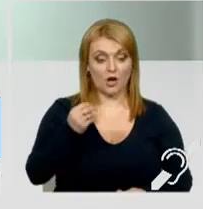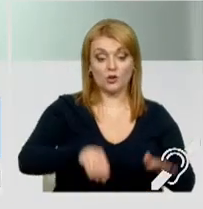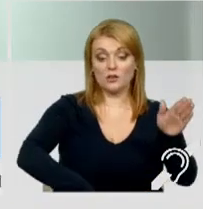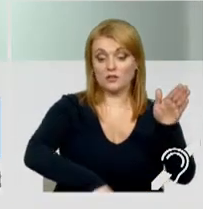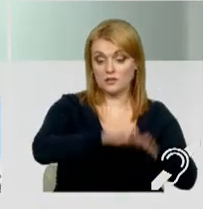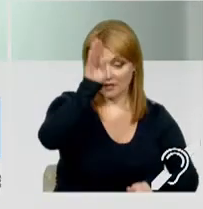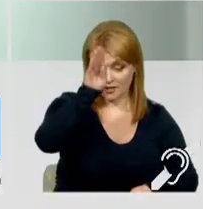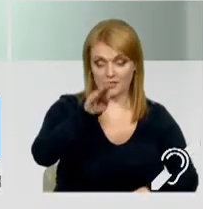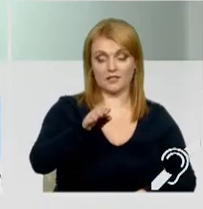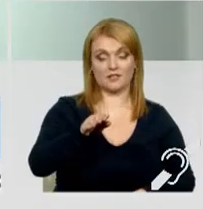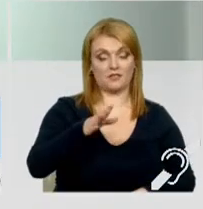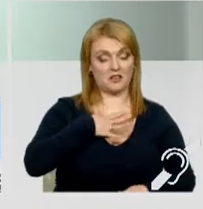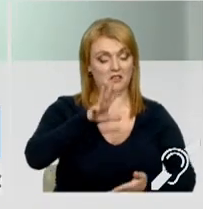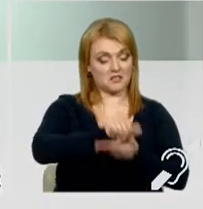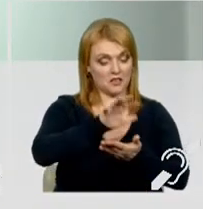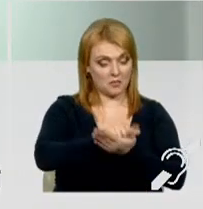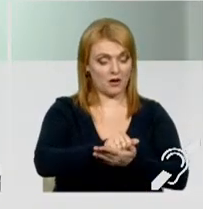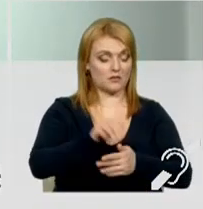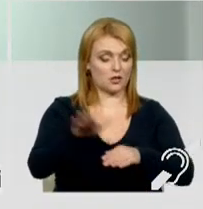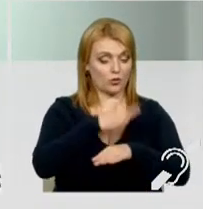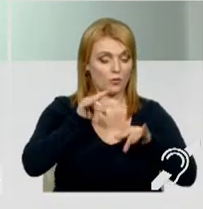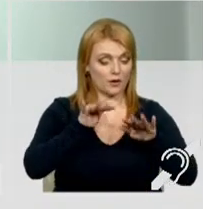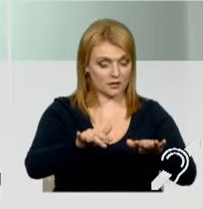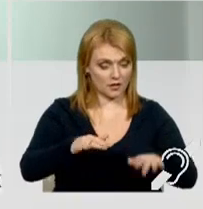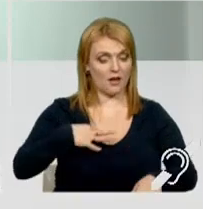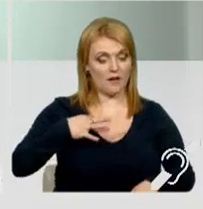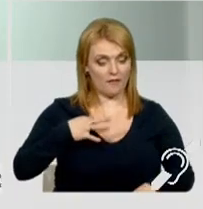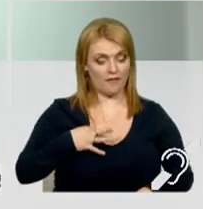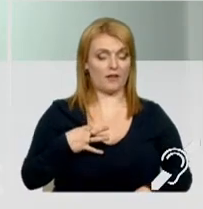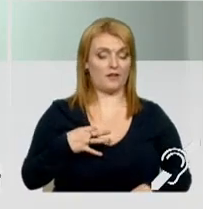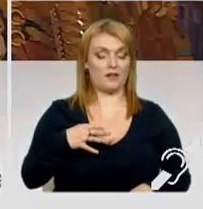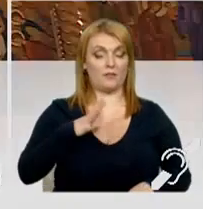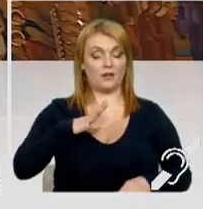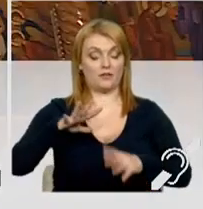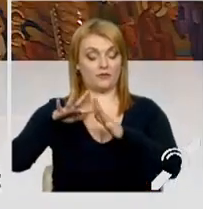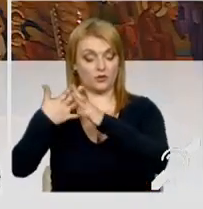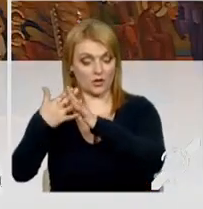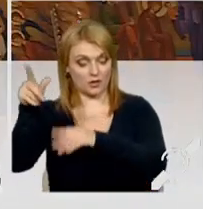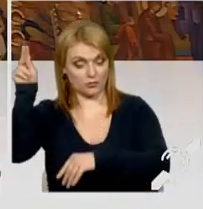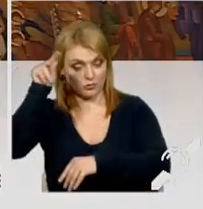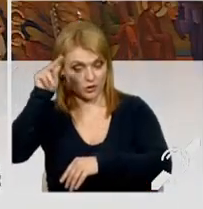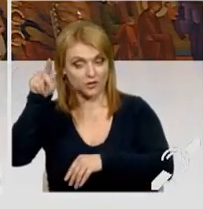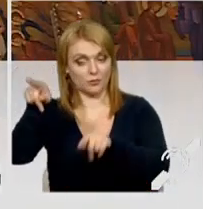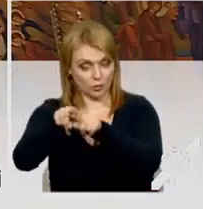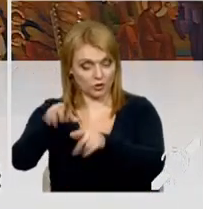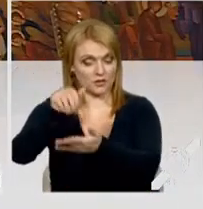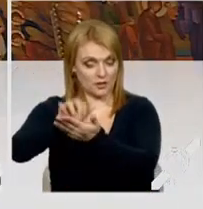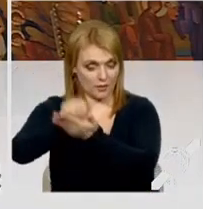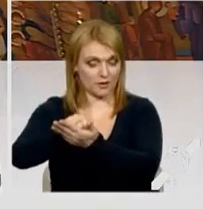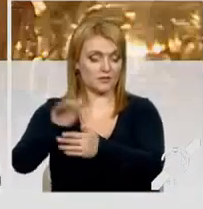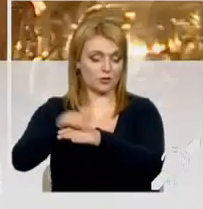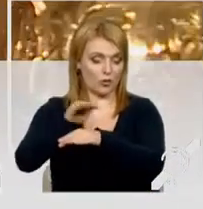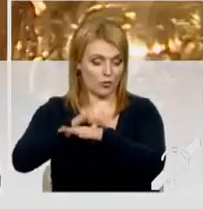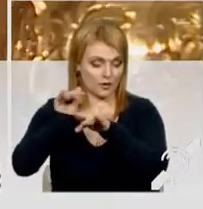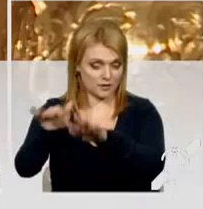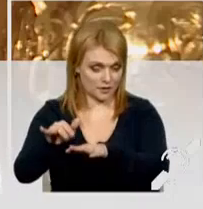din clasa 7-a, fiind în gimnaziu în sat, am făcut voluntariat timp de 3 ani, apoi venind în oraș la fel,